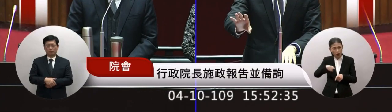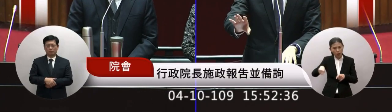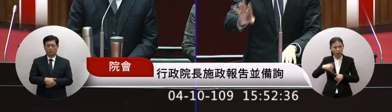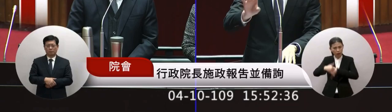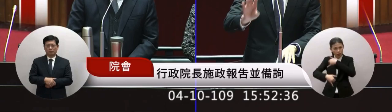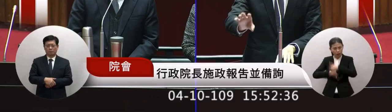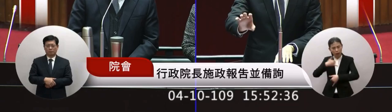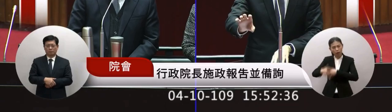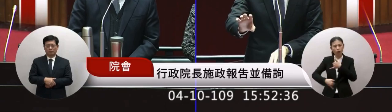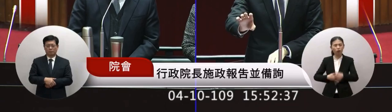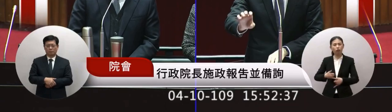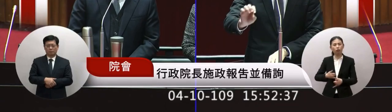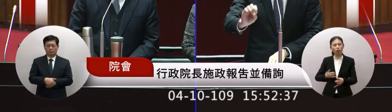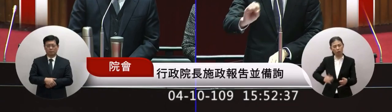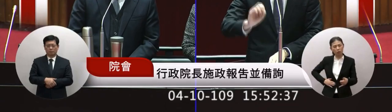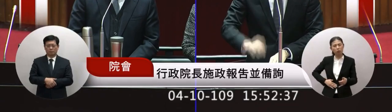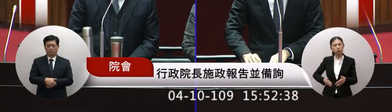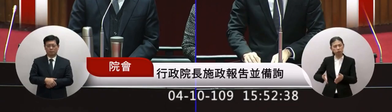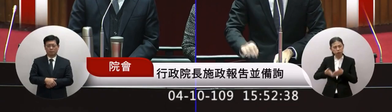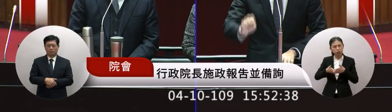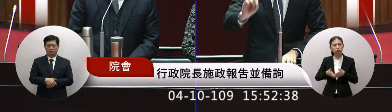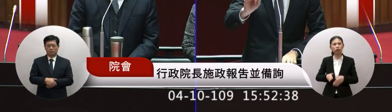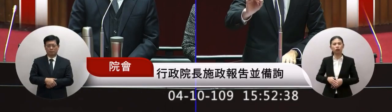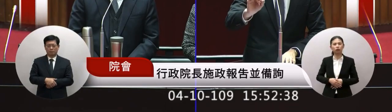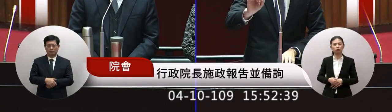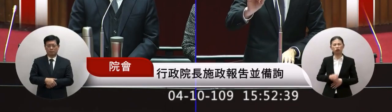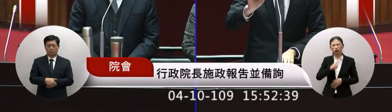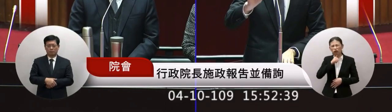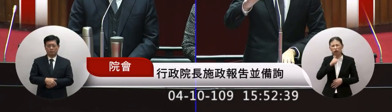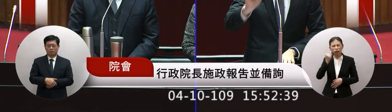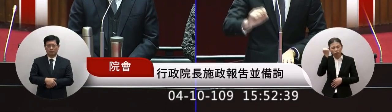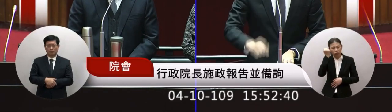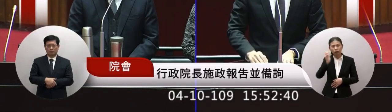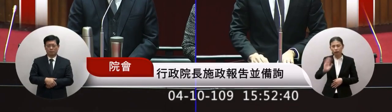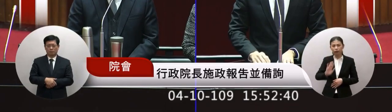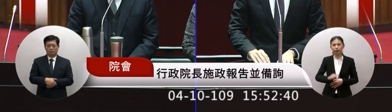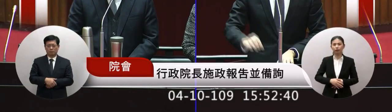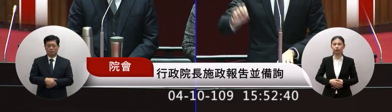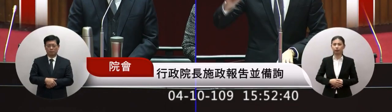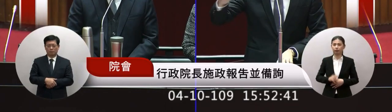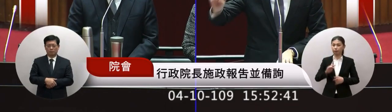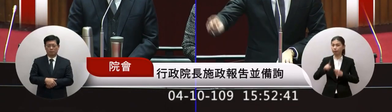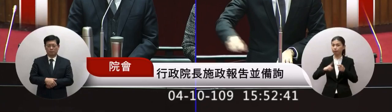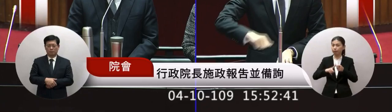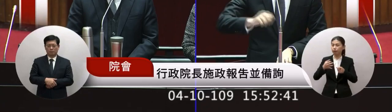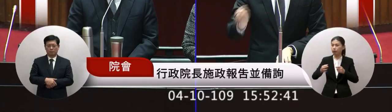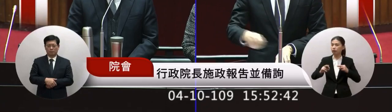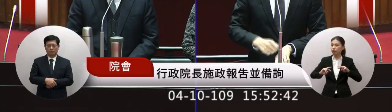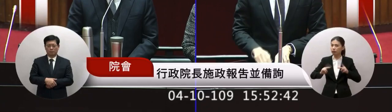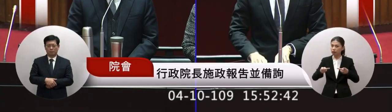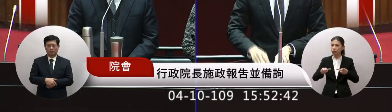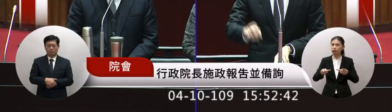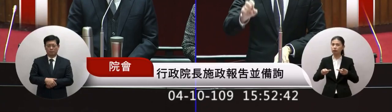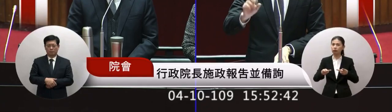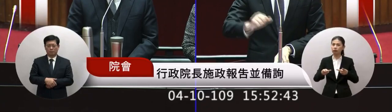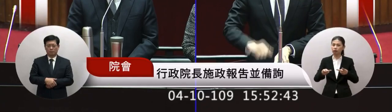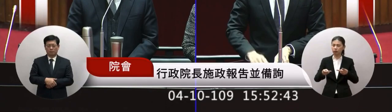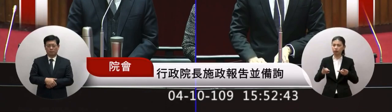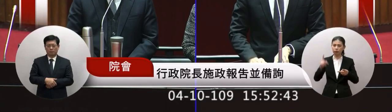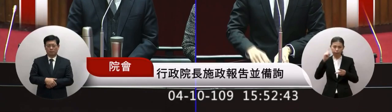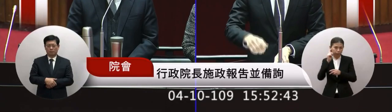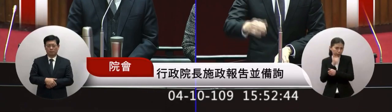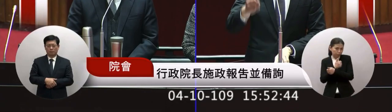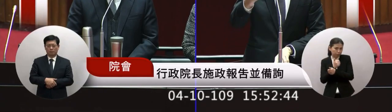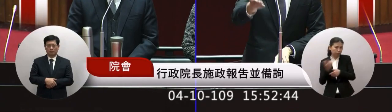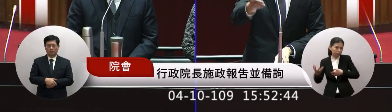生活，互伊卖散车这个部分，较无去讲到，啊，唔知讲会当即届的年金改革吼，咱的版本会当为这个部分过来